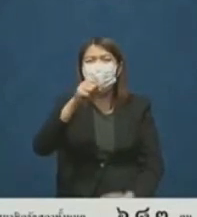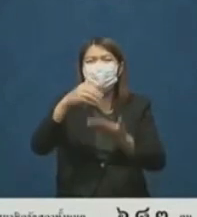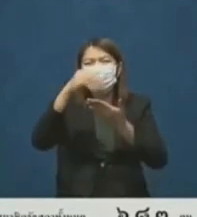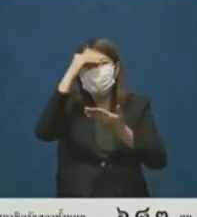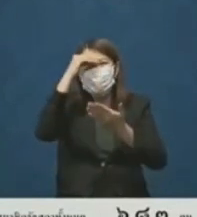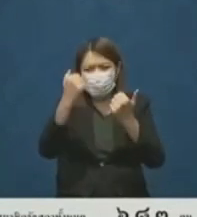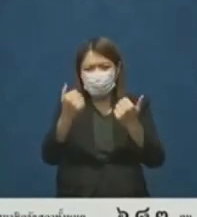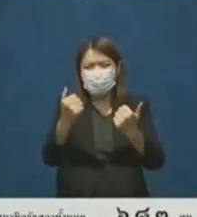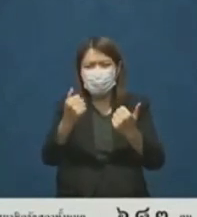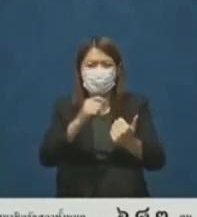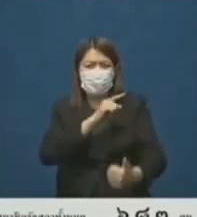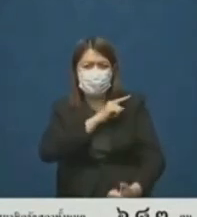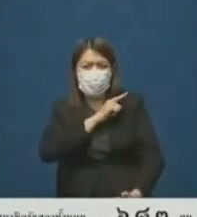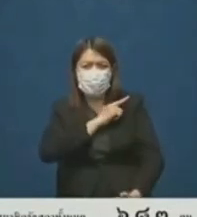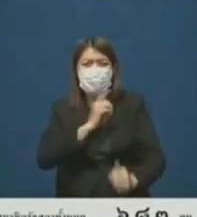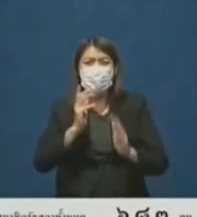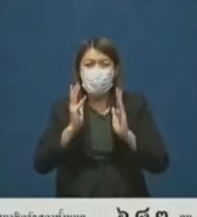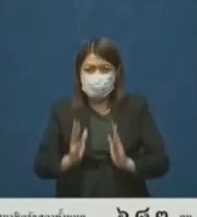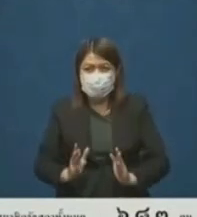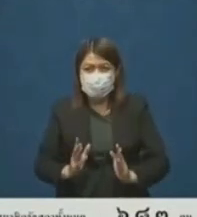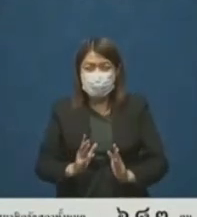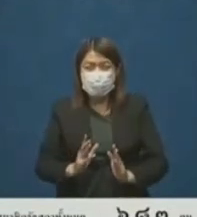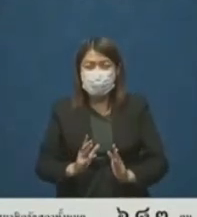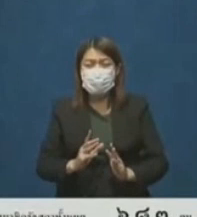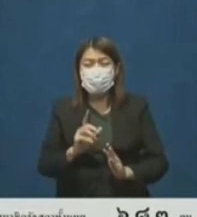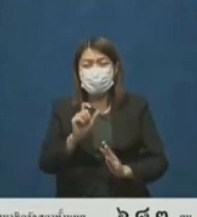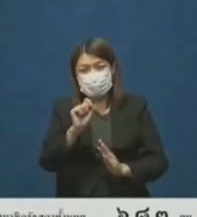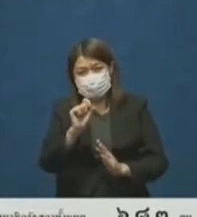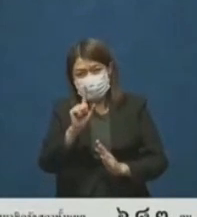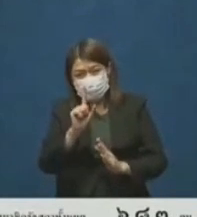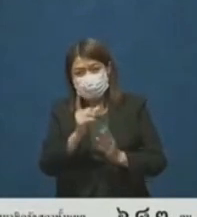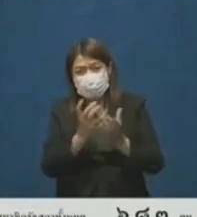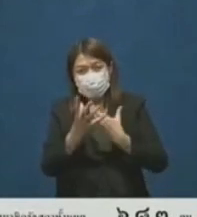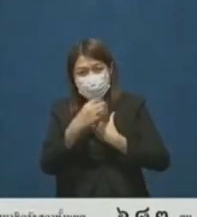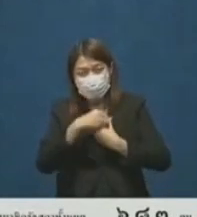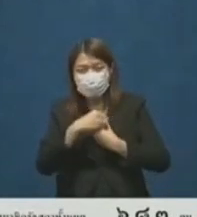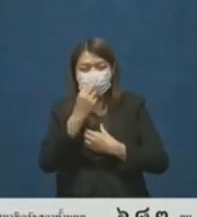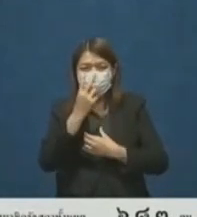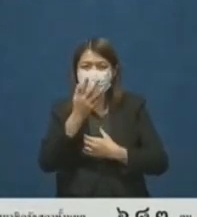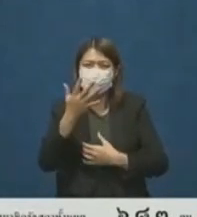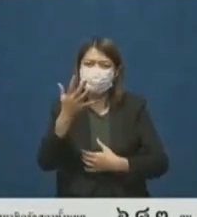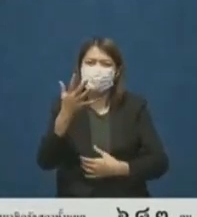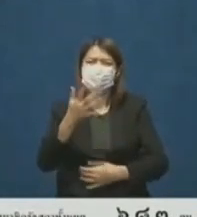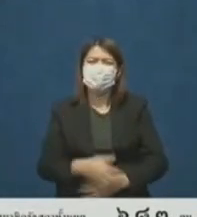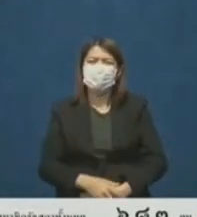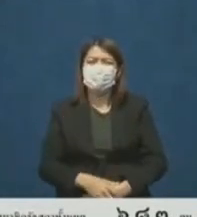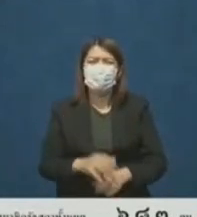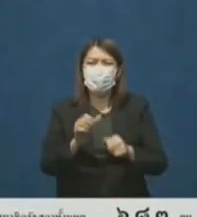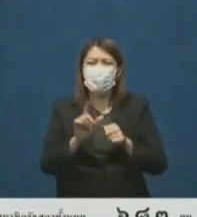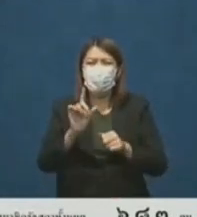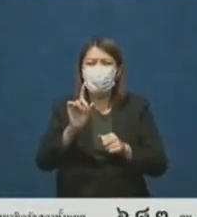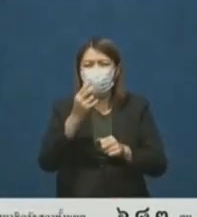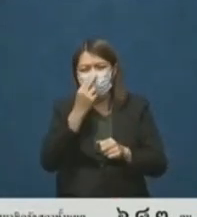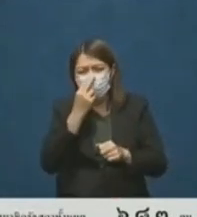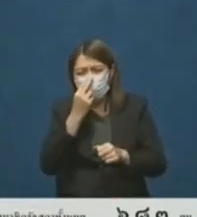ลักสูตรของทุกวันนี้เรียนนี่หน้าที่พลเมืองศีลธรรมวันนี้หา